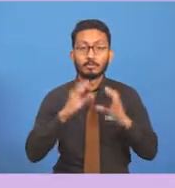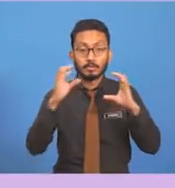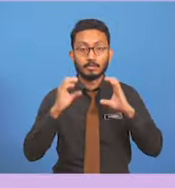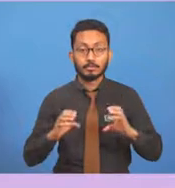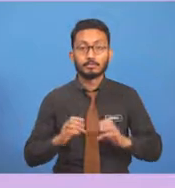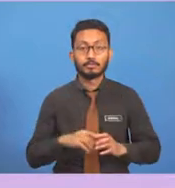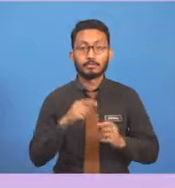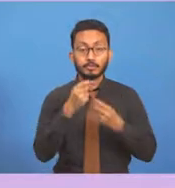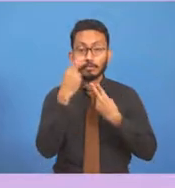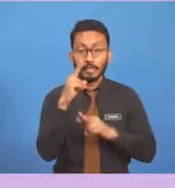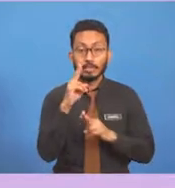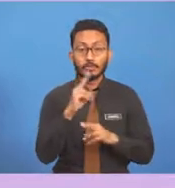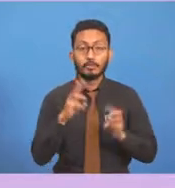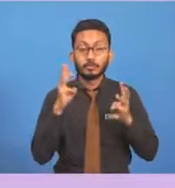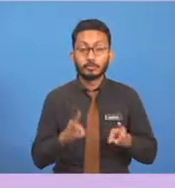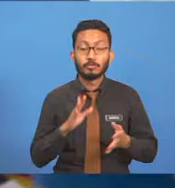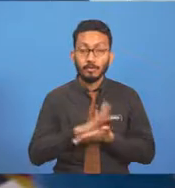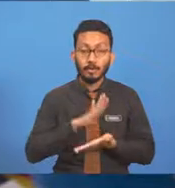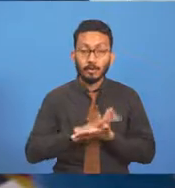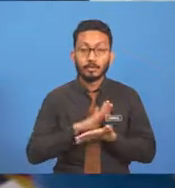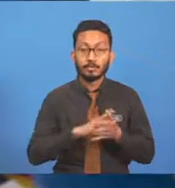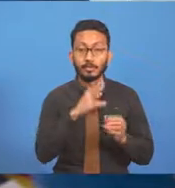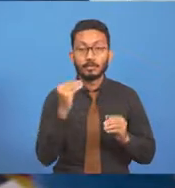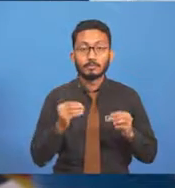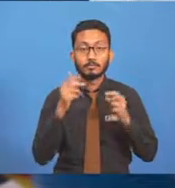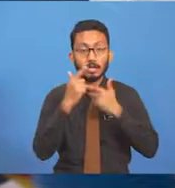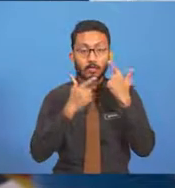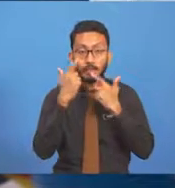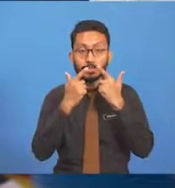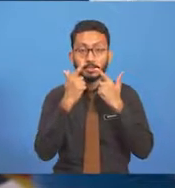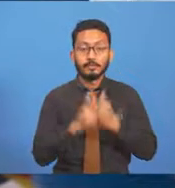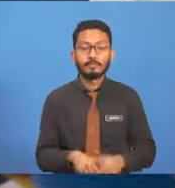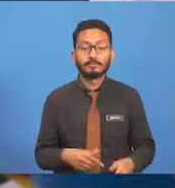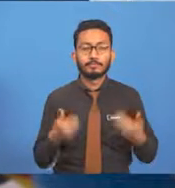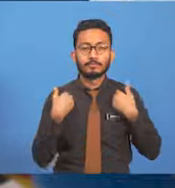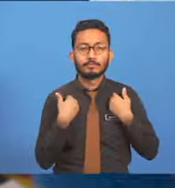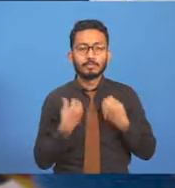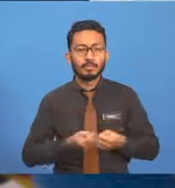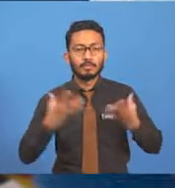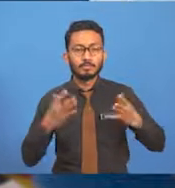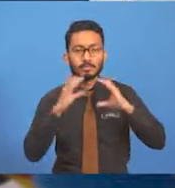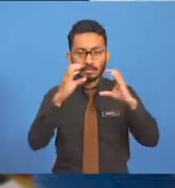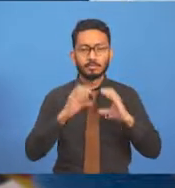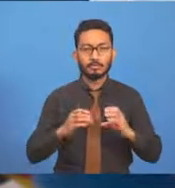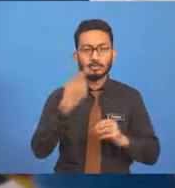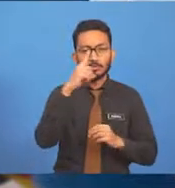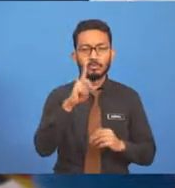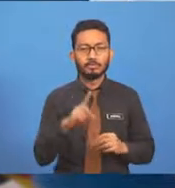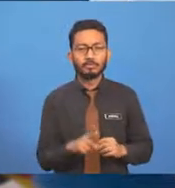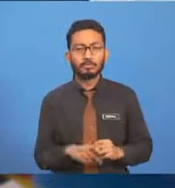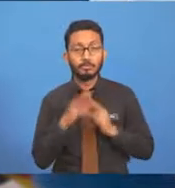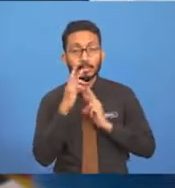menghormati warga sekolah dan pelawat. Murid sekalian, terdapat banyak cara menghormati warga sekolah dan